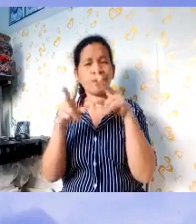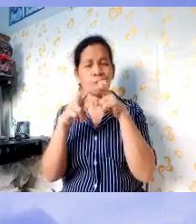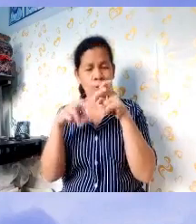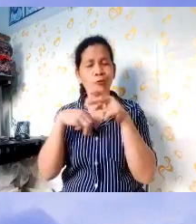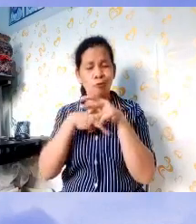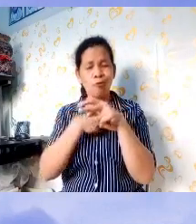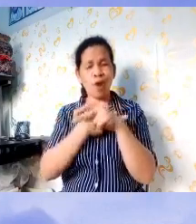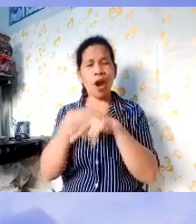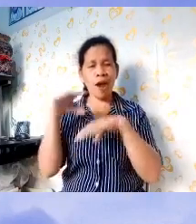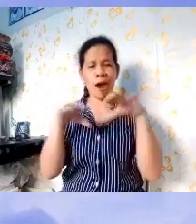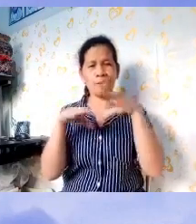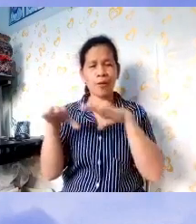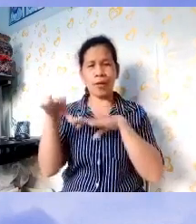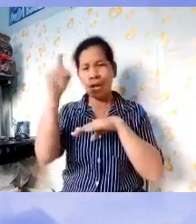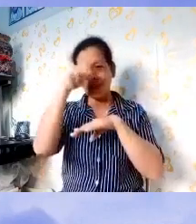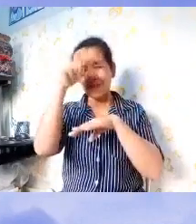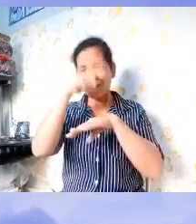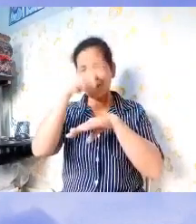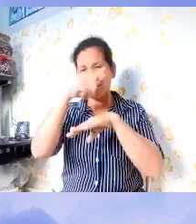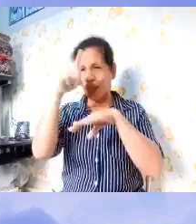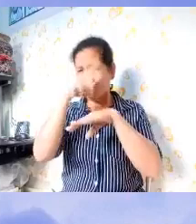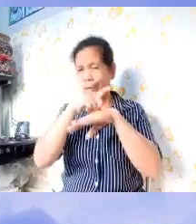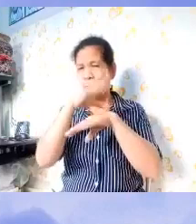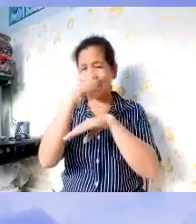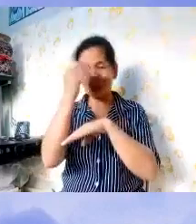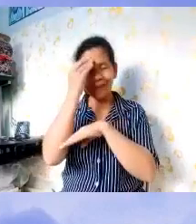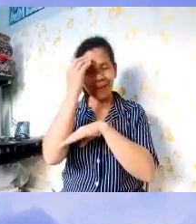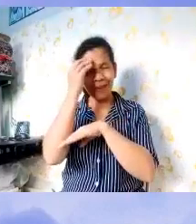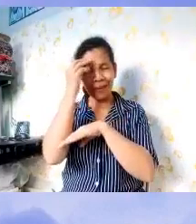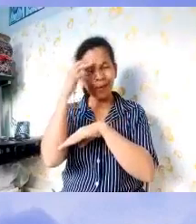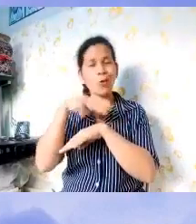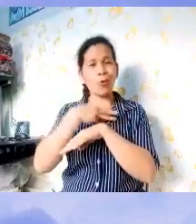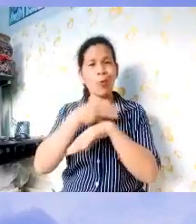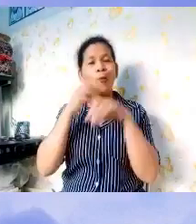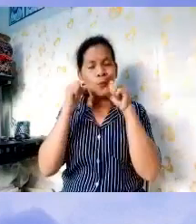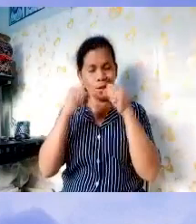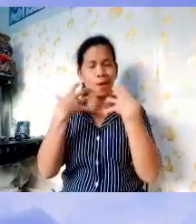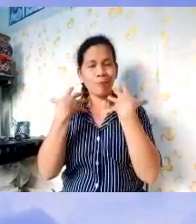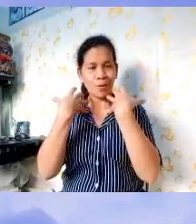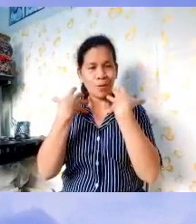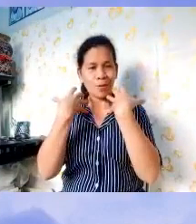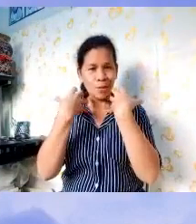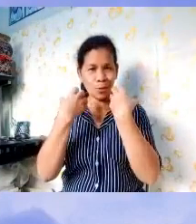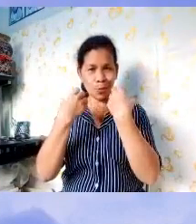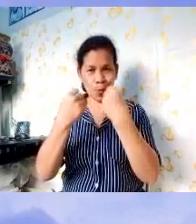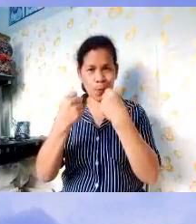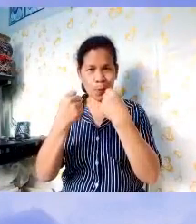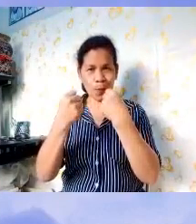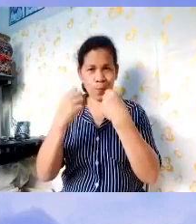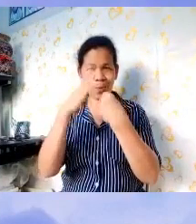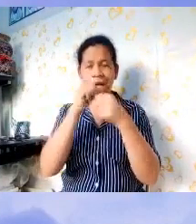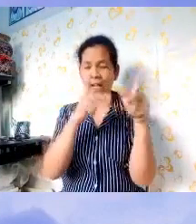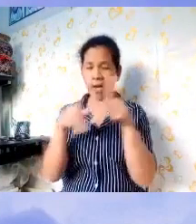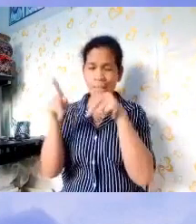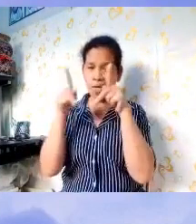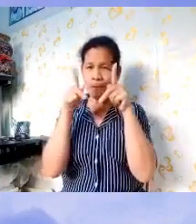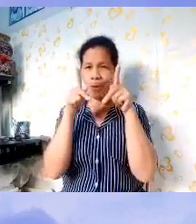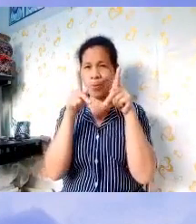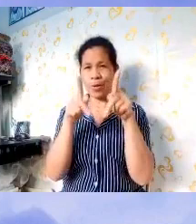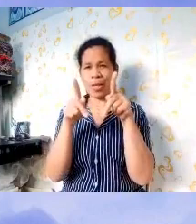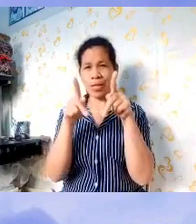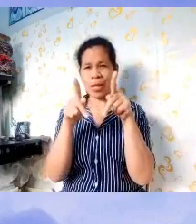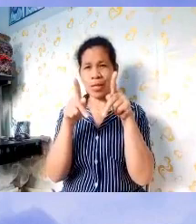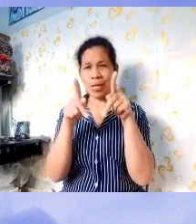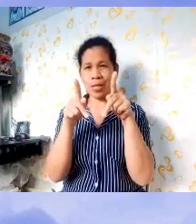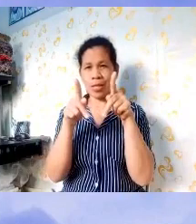Yung pong kaalaman at kaunawaan, tayo'y magiging malakas at makapangyarihan ayon